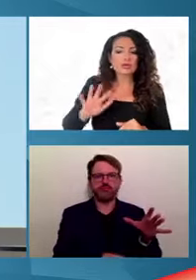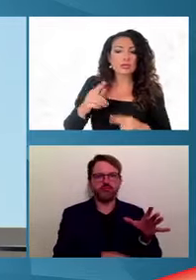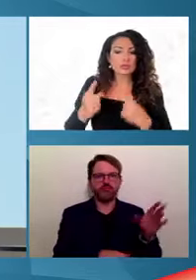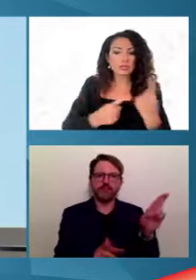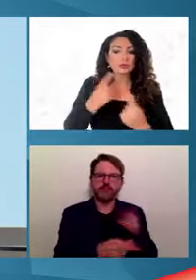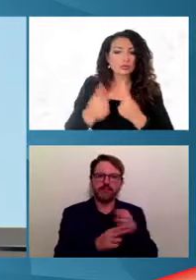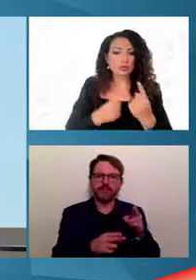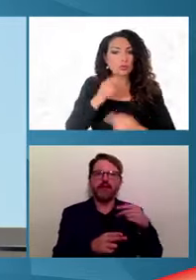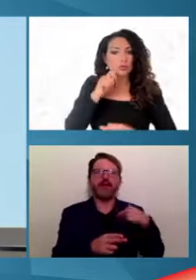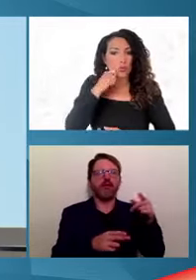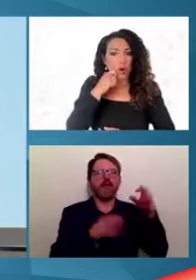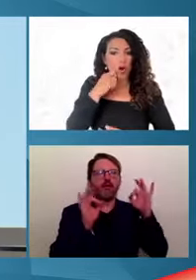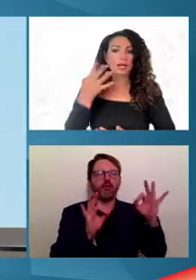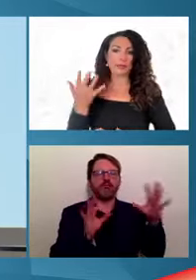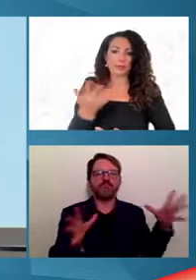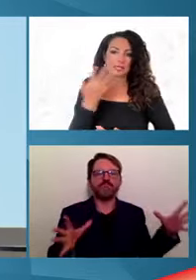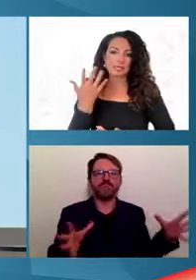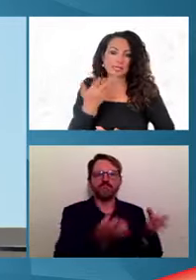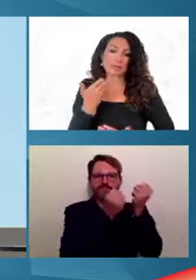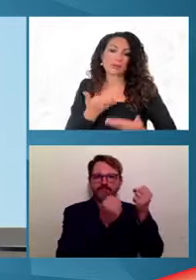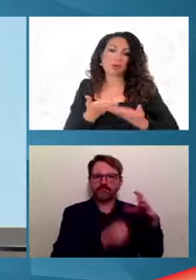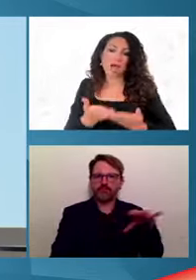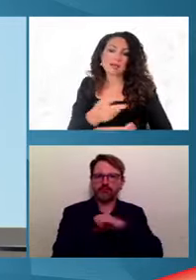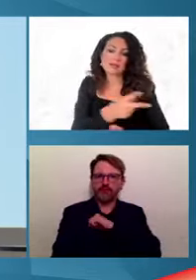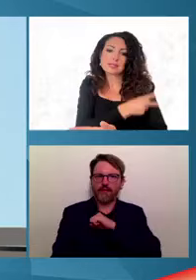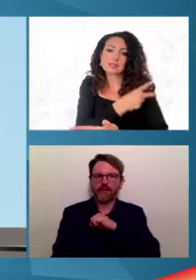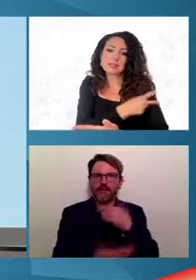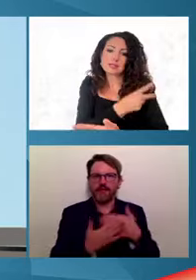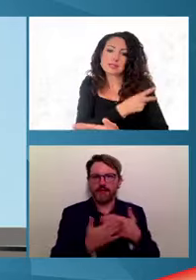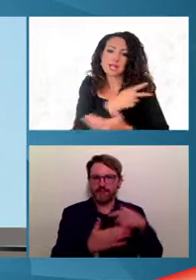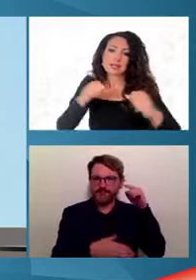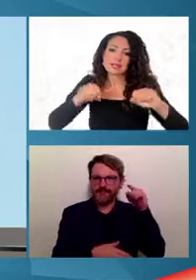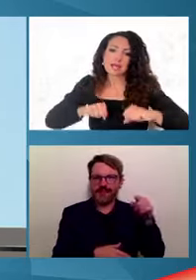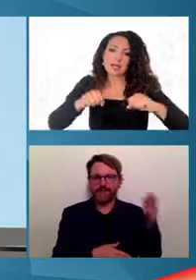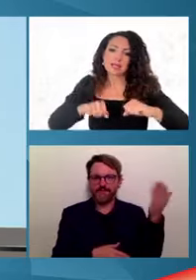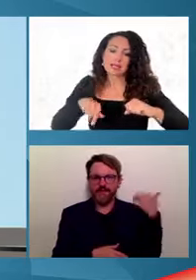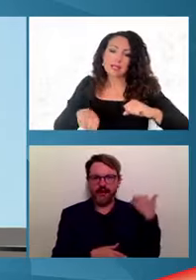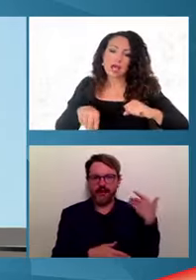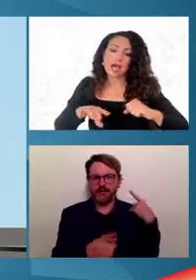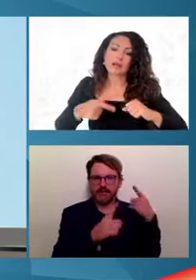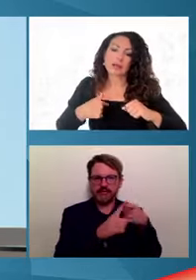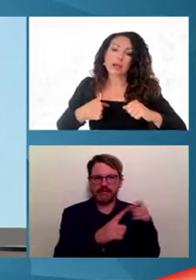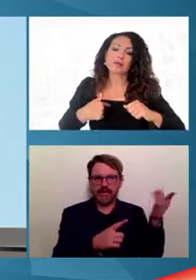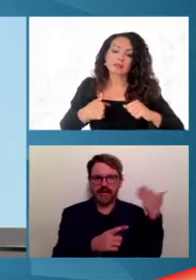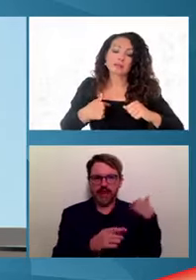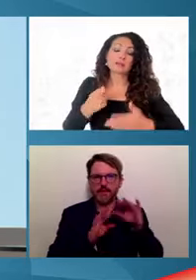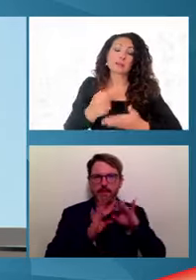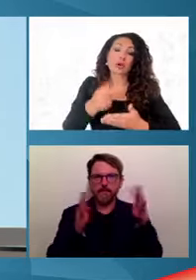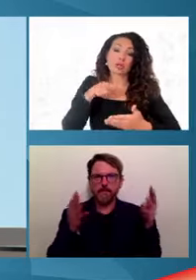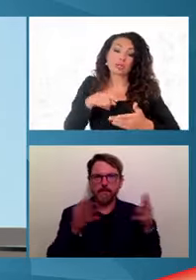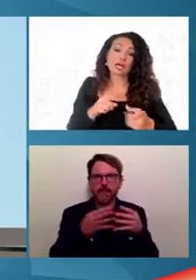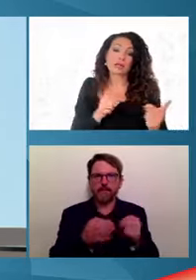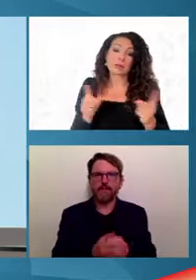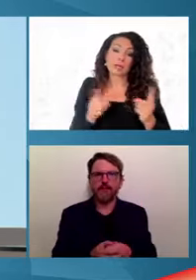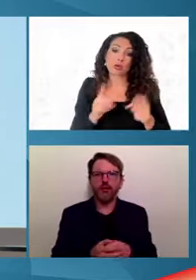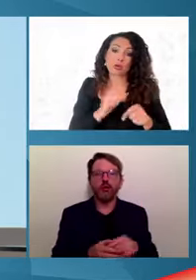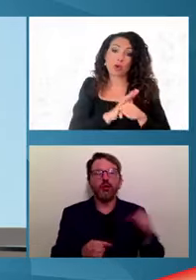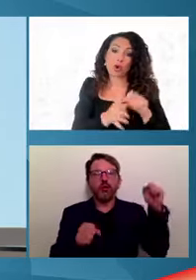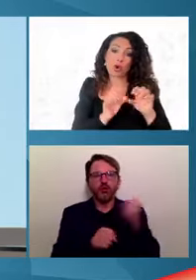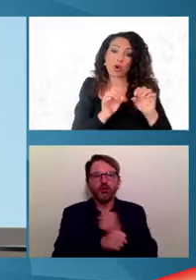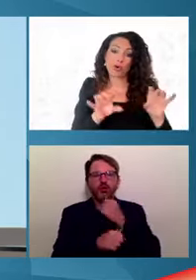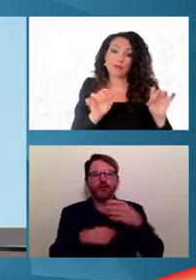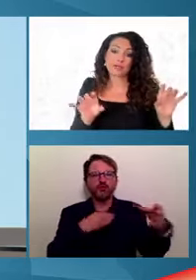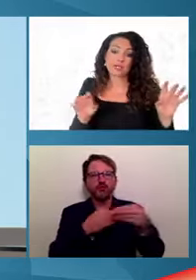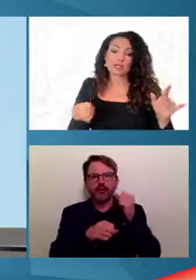es bei der Pandemie. Es ging letztlich darum. Wir haben es geschafft, trotzdem in Zusammenarbeit und dank